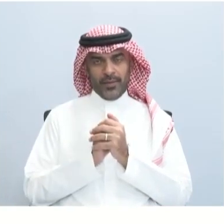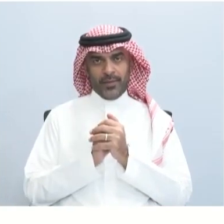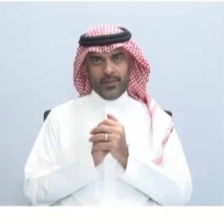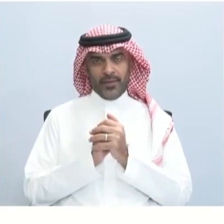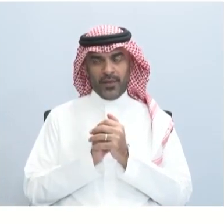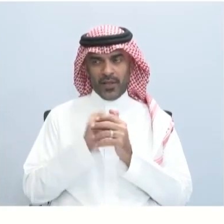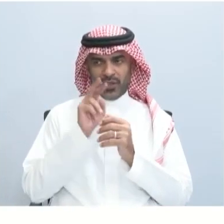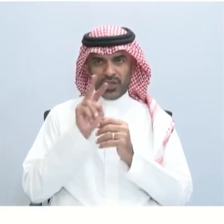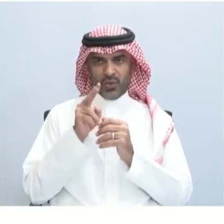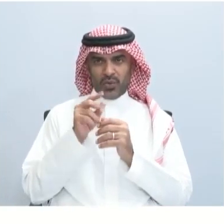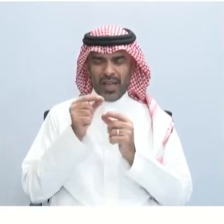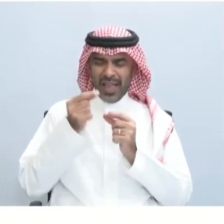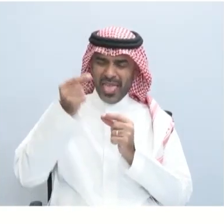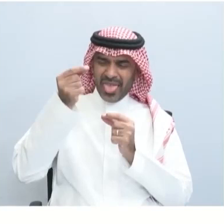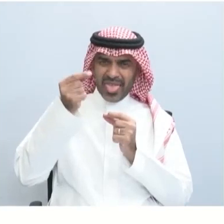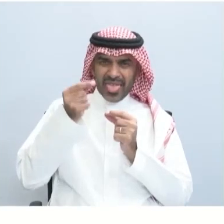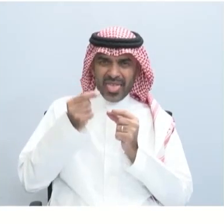الشكل رفيع